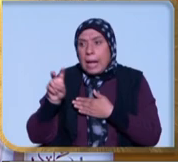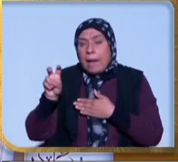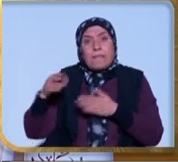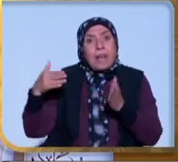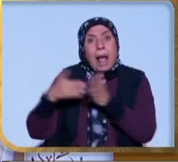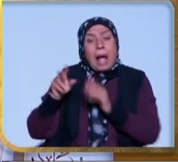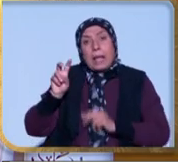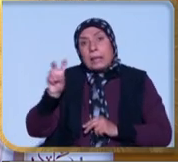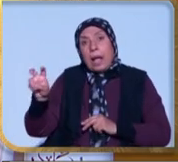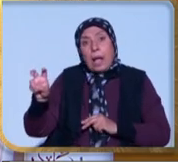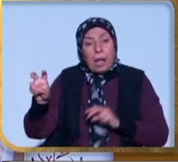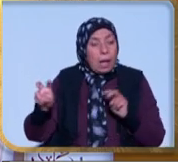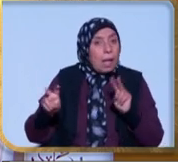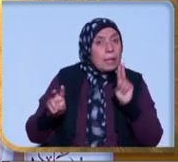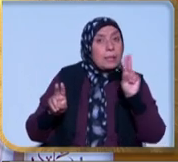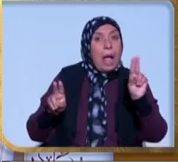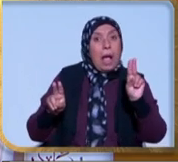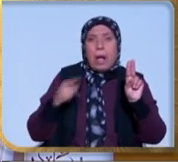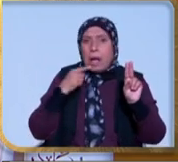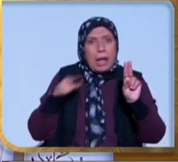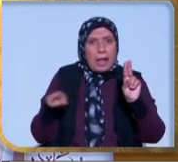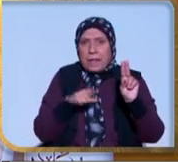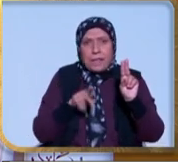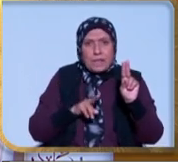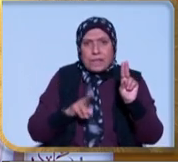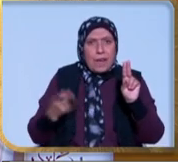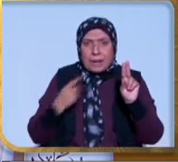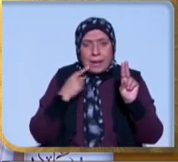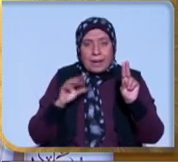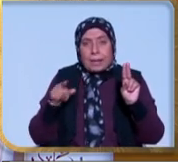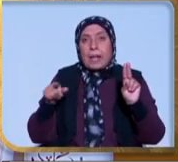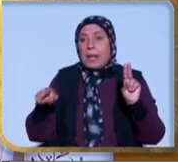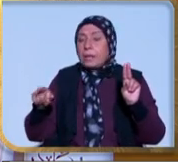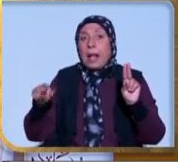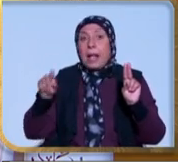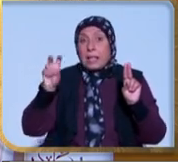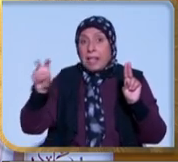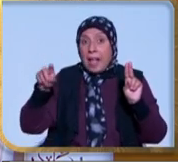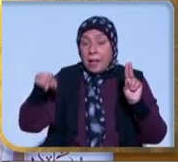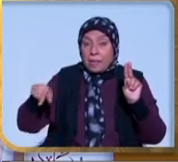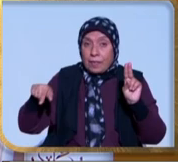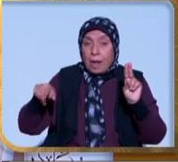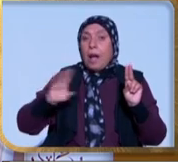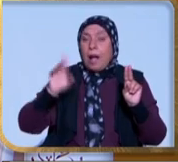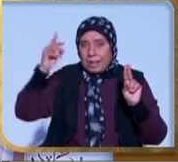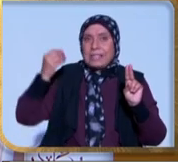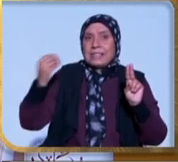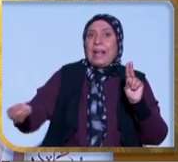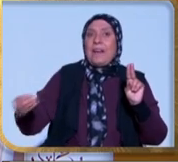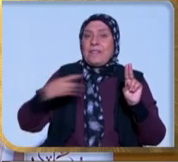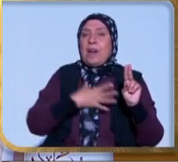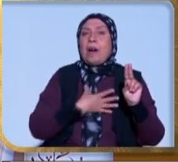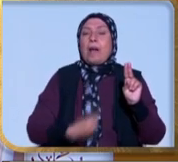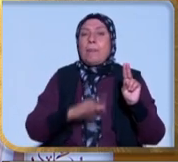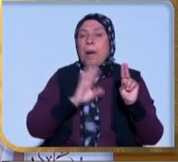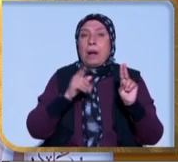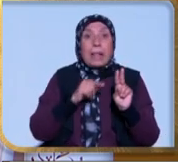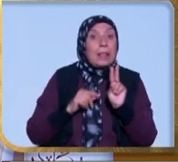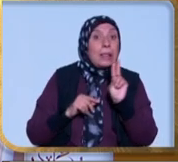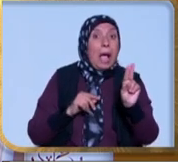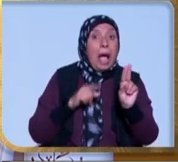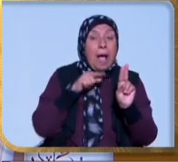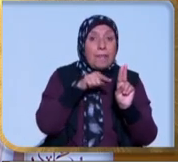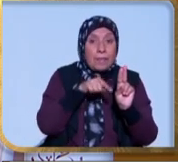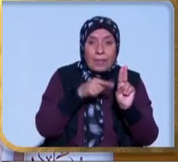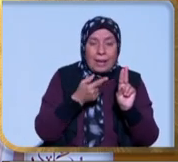إنه يحدث وهو محقق بيحدث للمؤمنين بحسب حالة كل مؤمن من المؤمنين